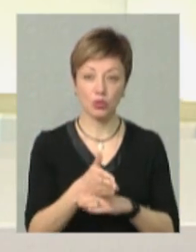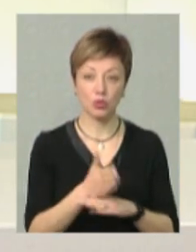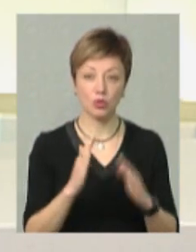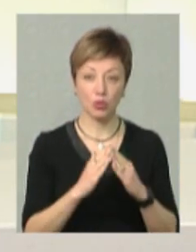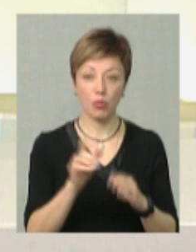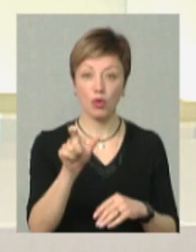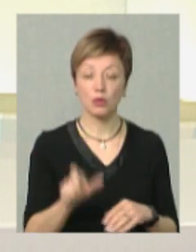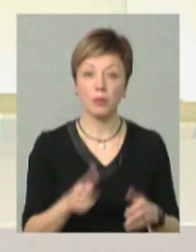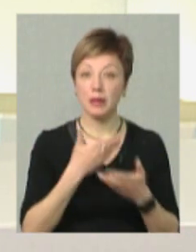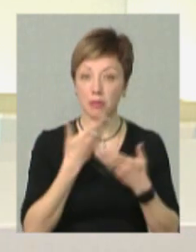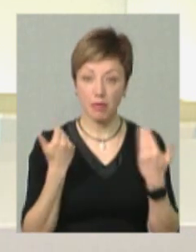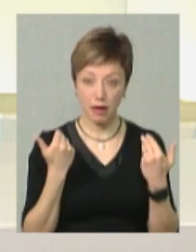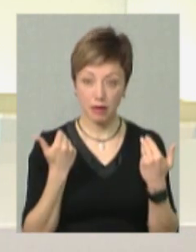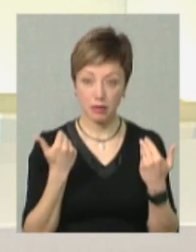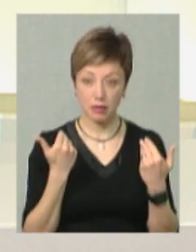особи немає,